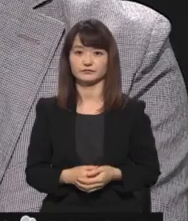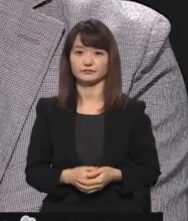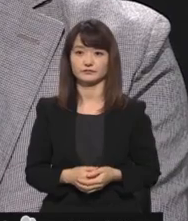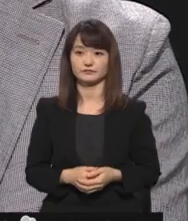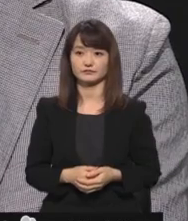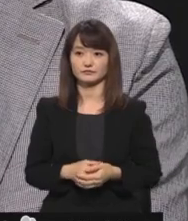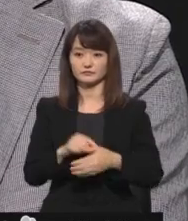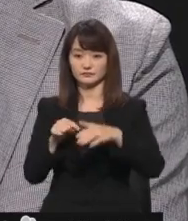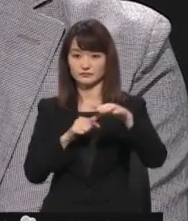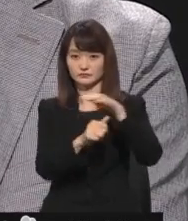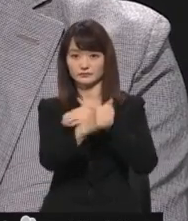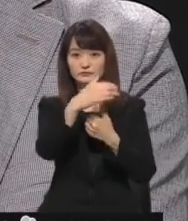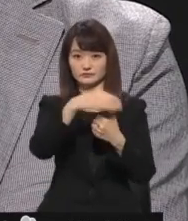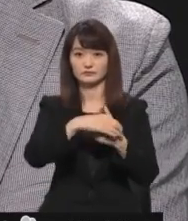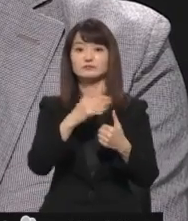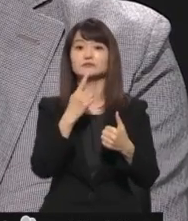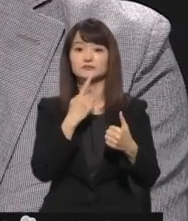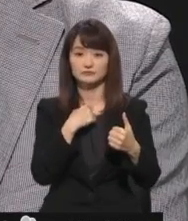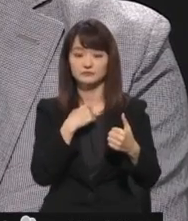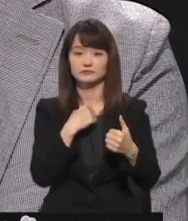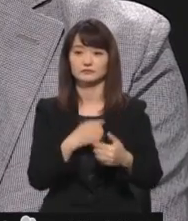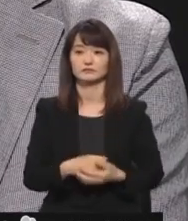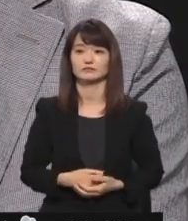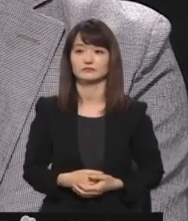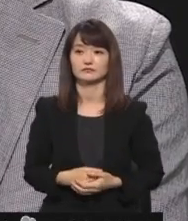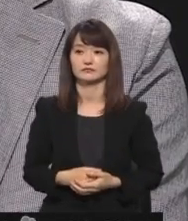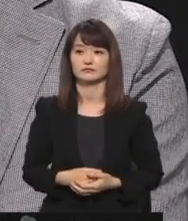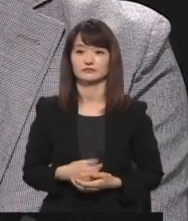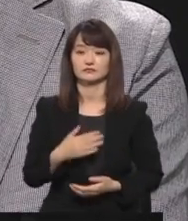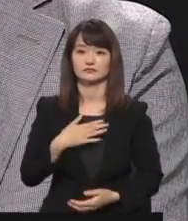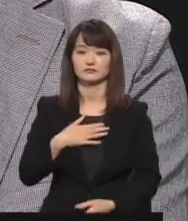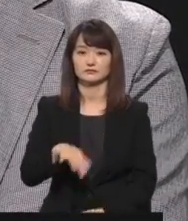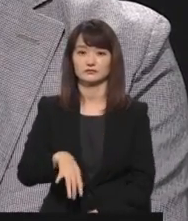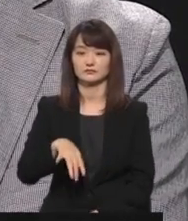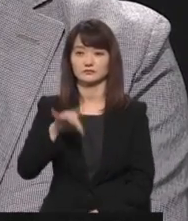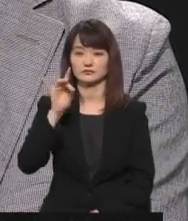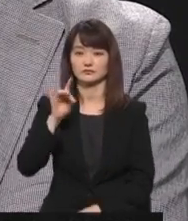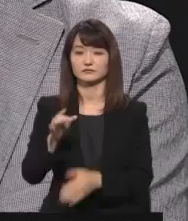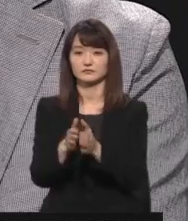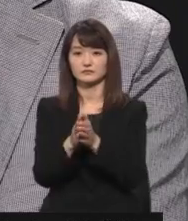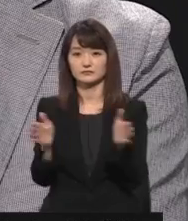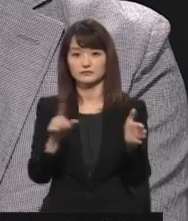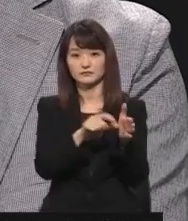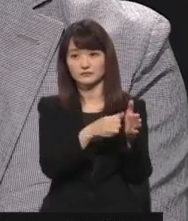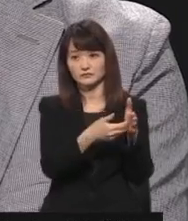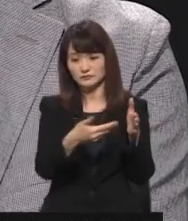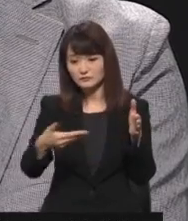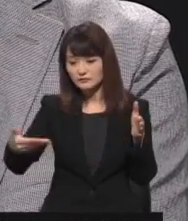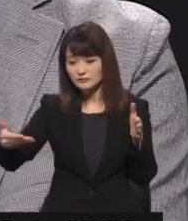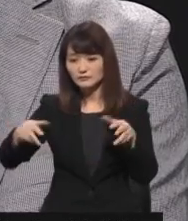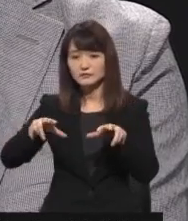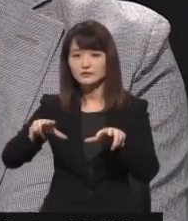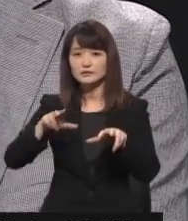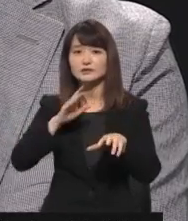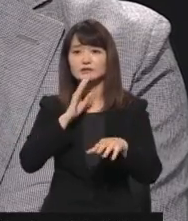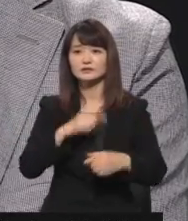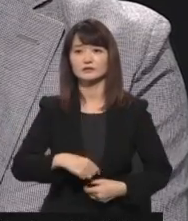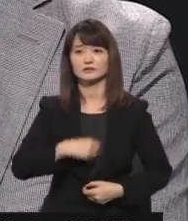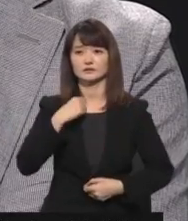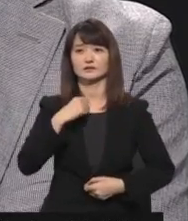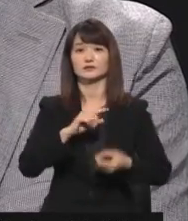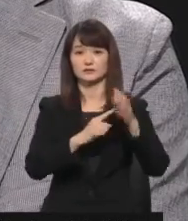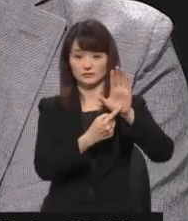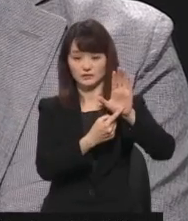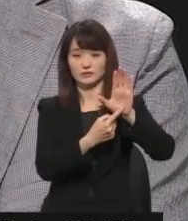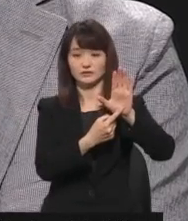원내대표 까지 지내지 않았습니까 예 제가 이제 처음 시작했을 때 시간이 지나면 지금 세상의 진실을 항시 드러나게 되있다